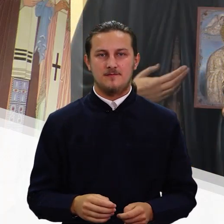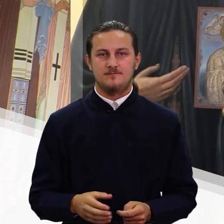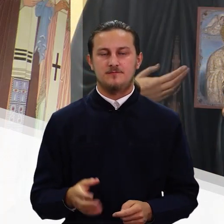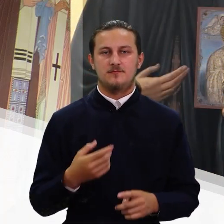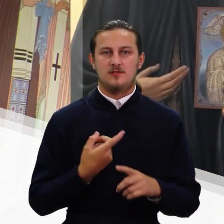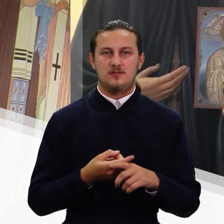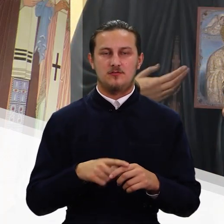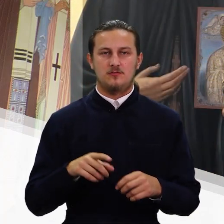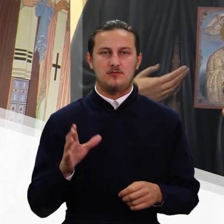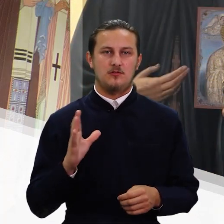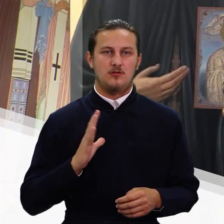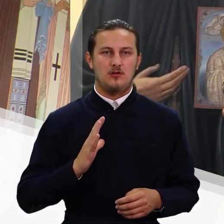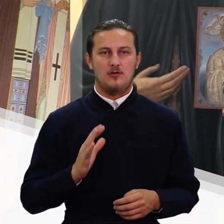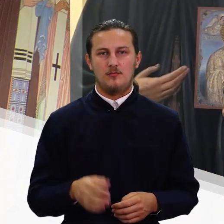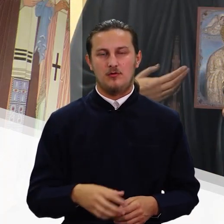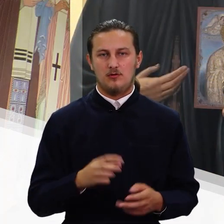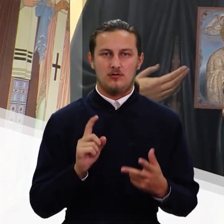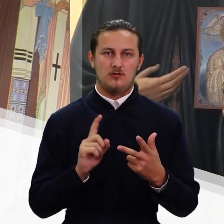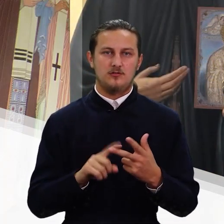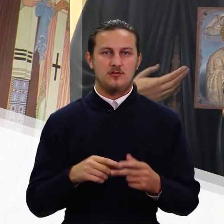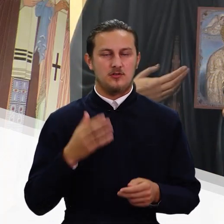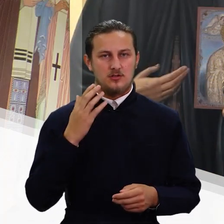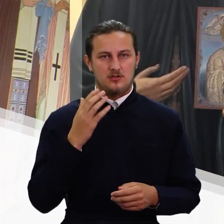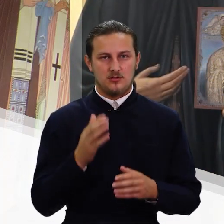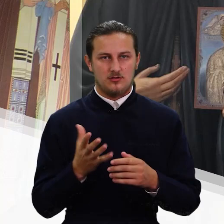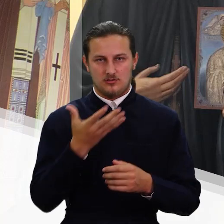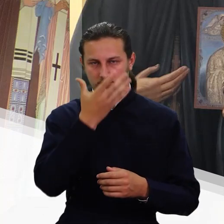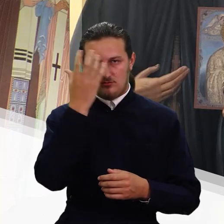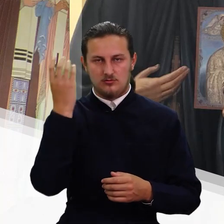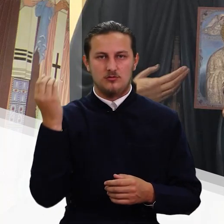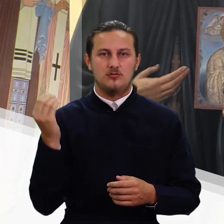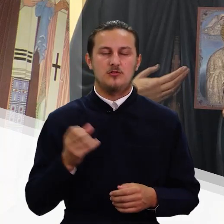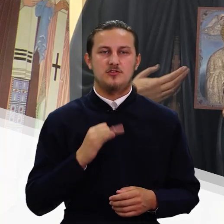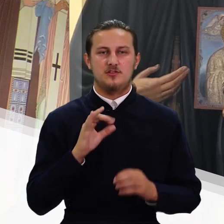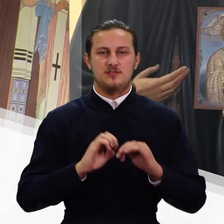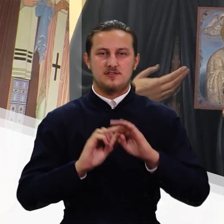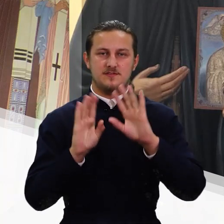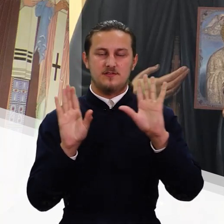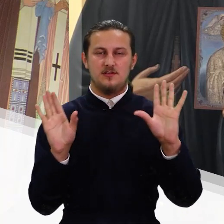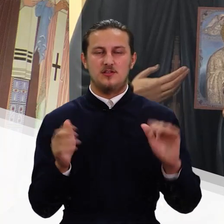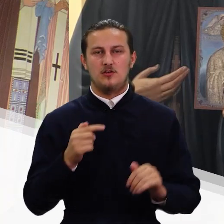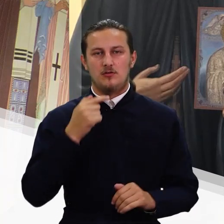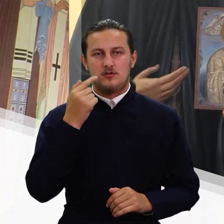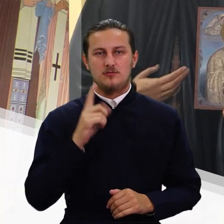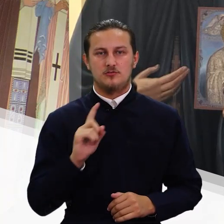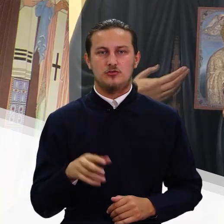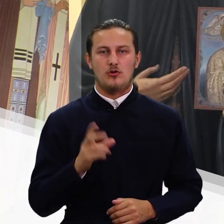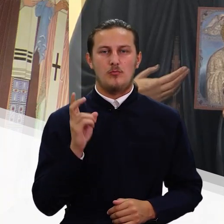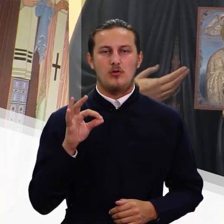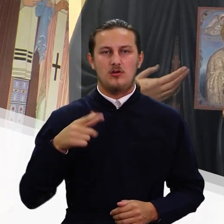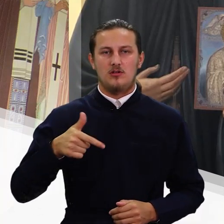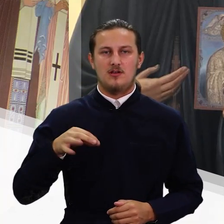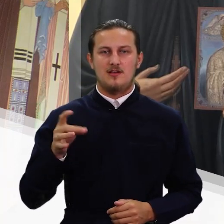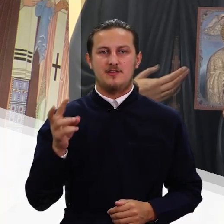і в останній раз преподобний Нікіфор запевнив, що Болгарія буде вбережена від вірусу. У своєму житті ще з